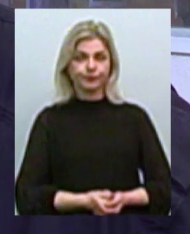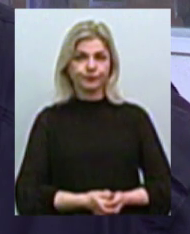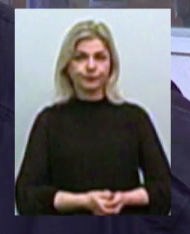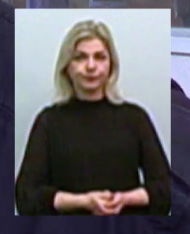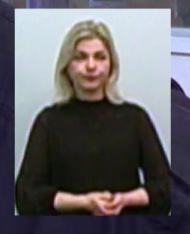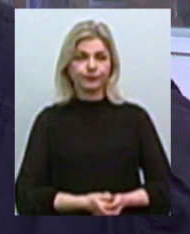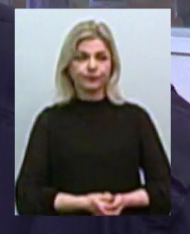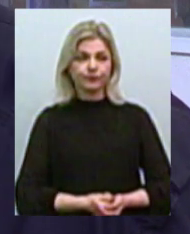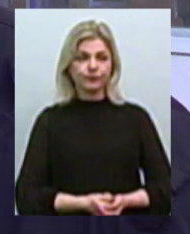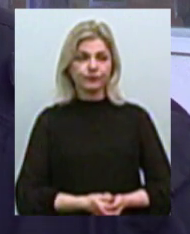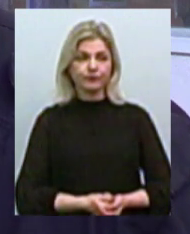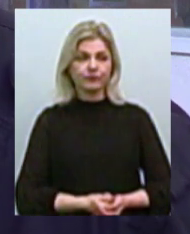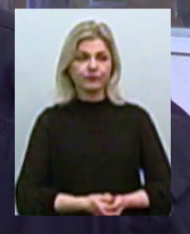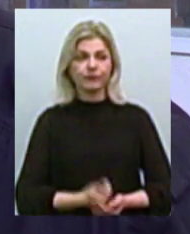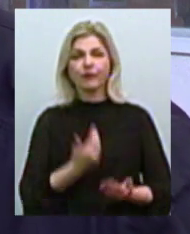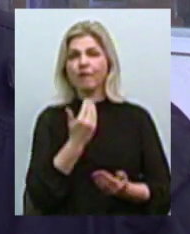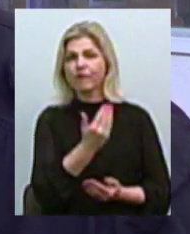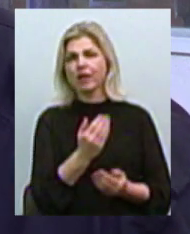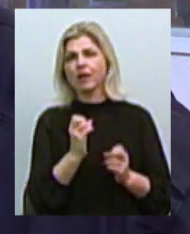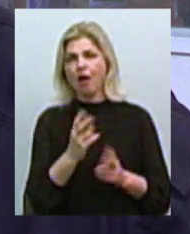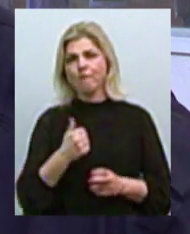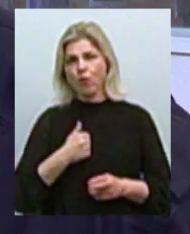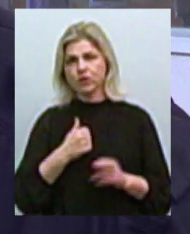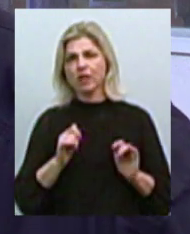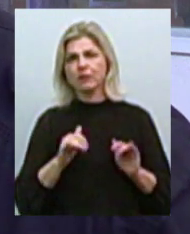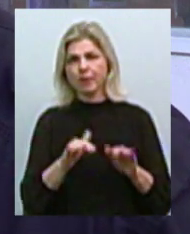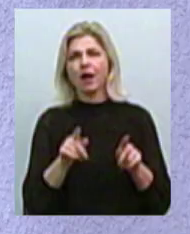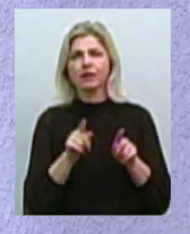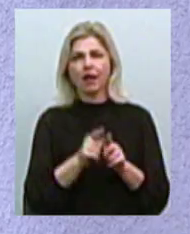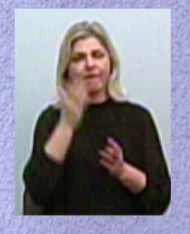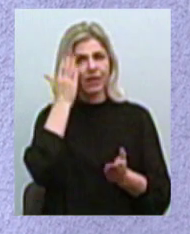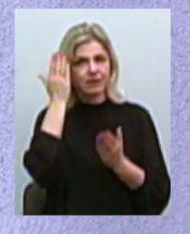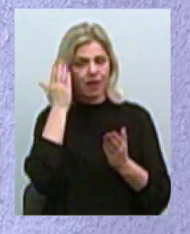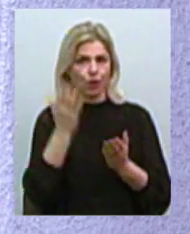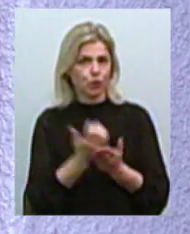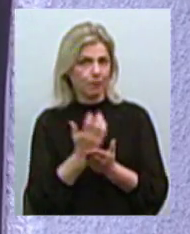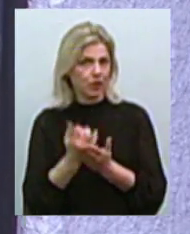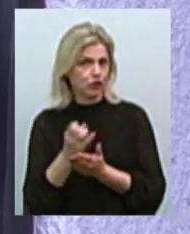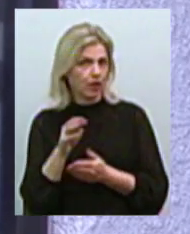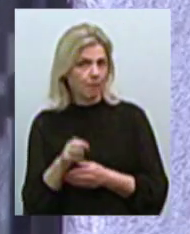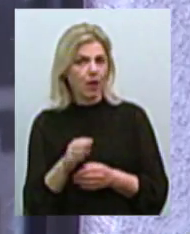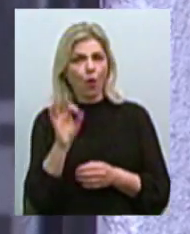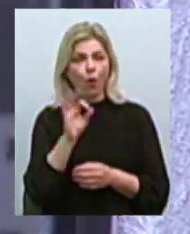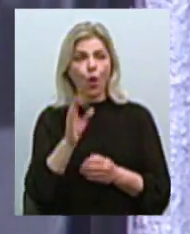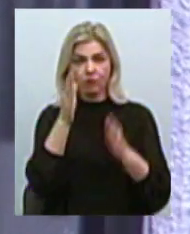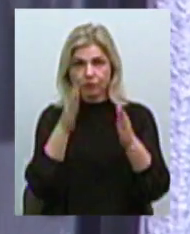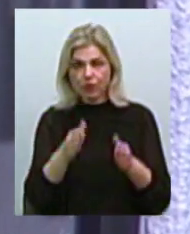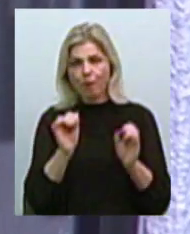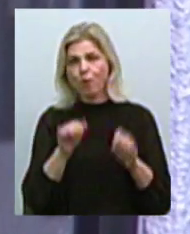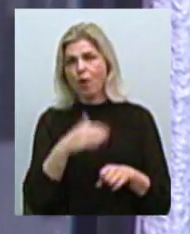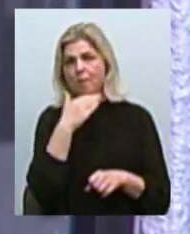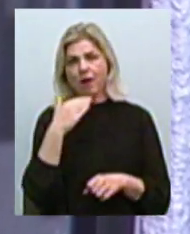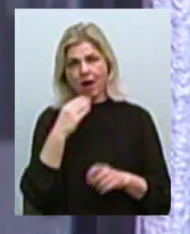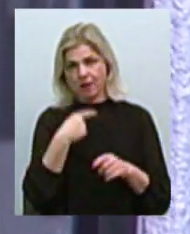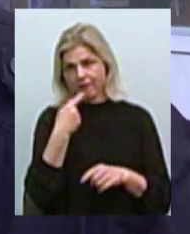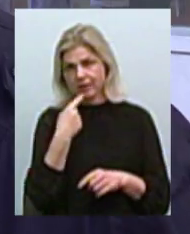Він, знаєте, він не був і в військовій справі так само таким успішним, веселим. Про Сашка можна багато казати,